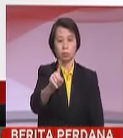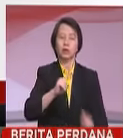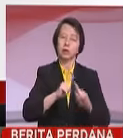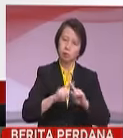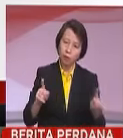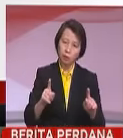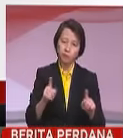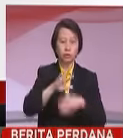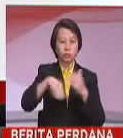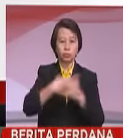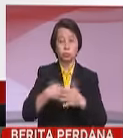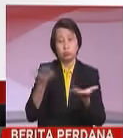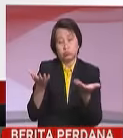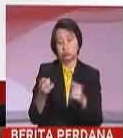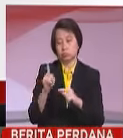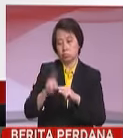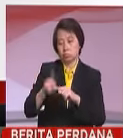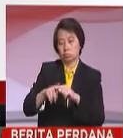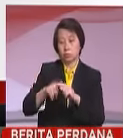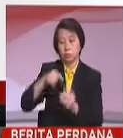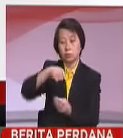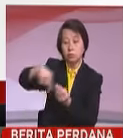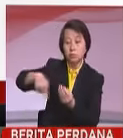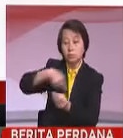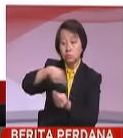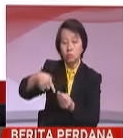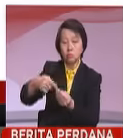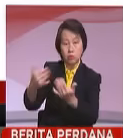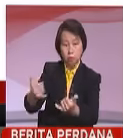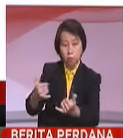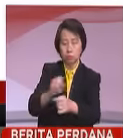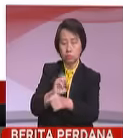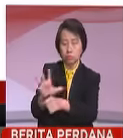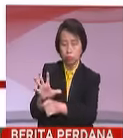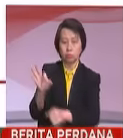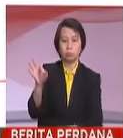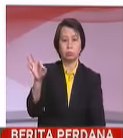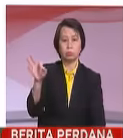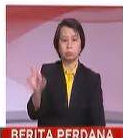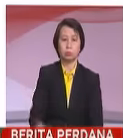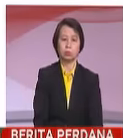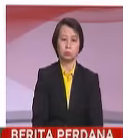namun semuanya bergantung pada situasi semasa COVID-19.